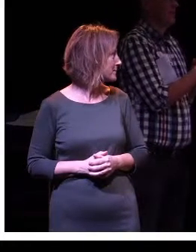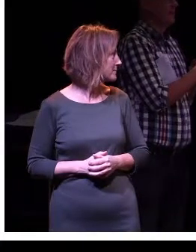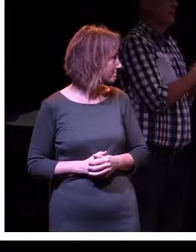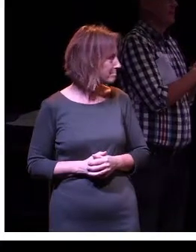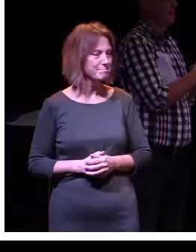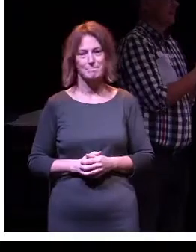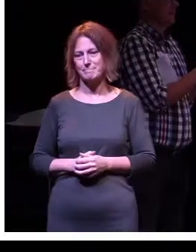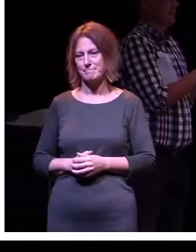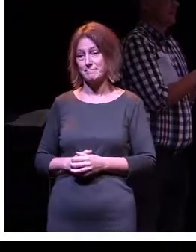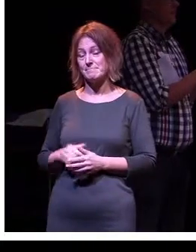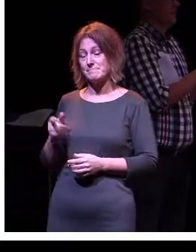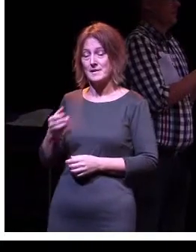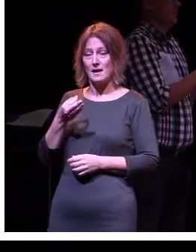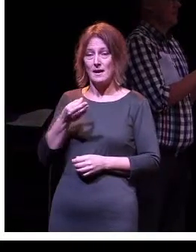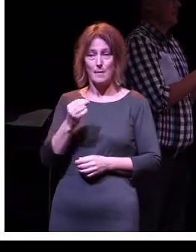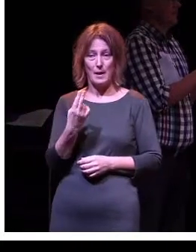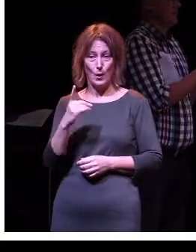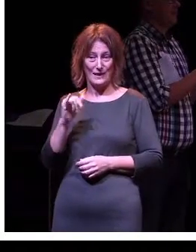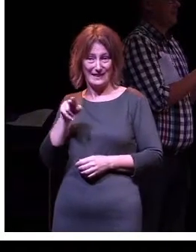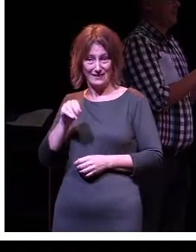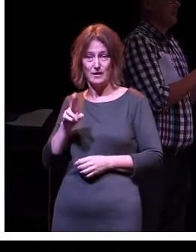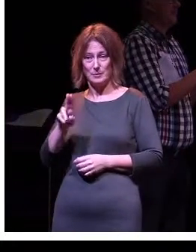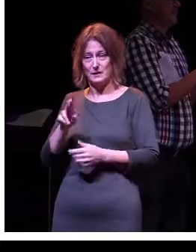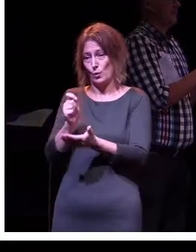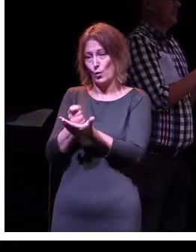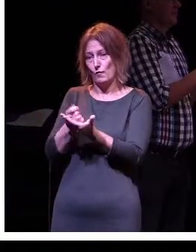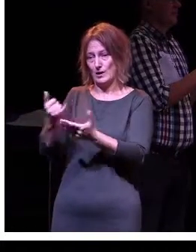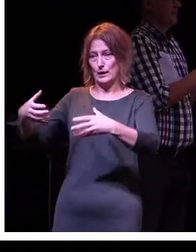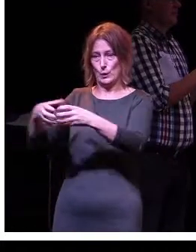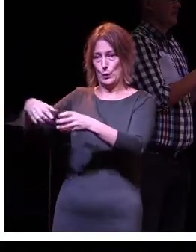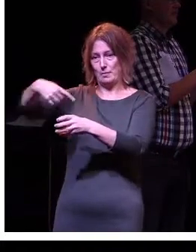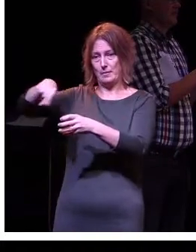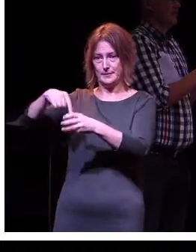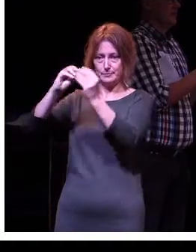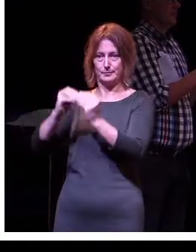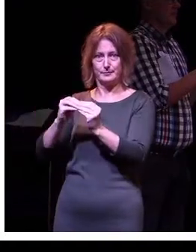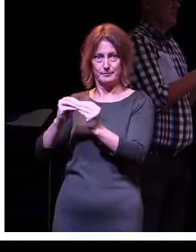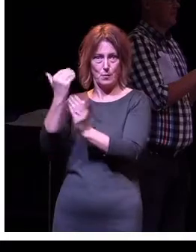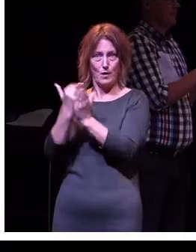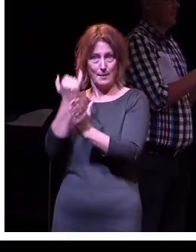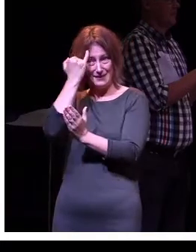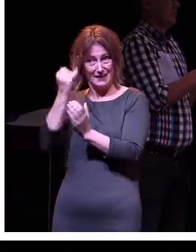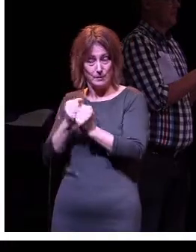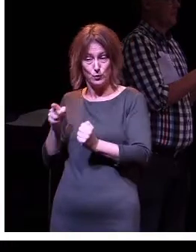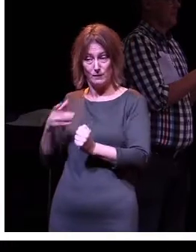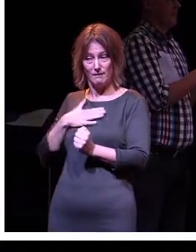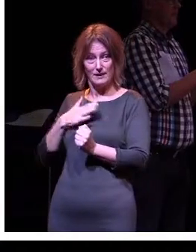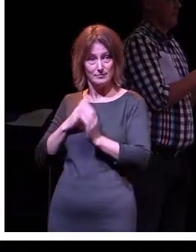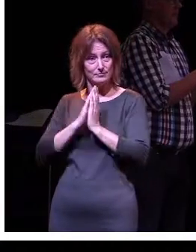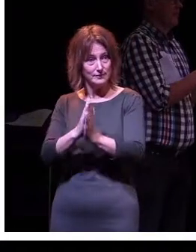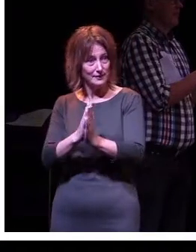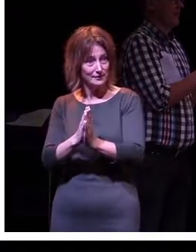Paulina har varit ordförande i gruppen, men du ville be din gruppmedlem också komma.